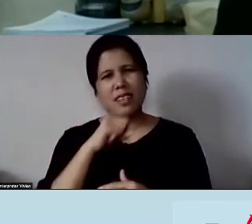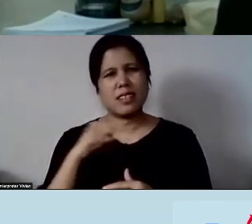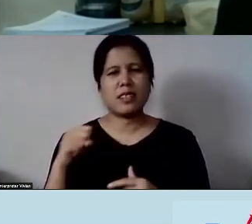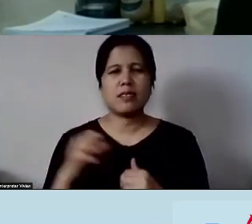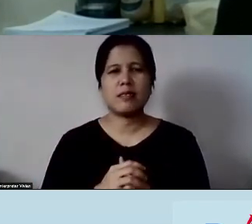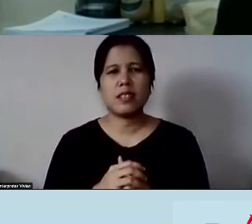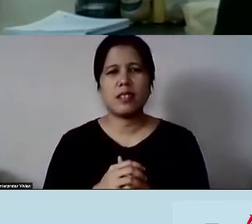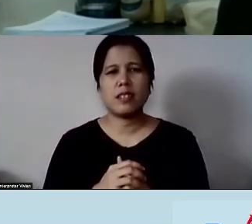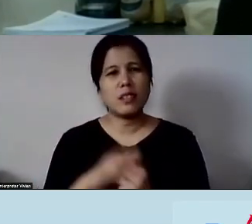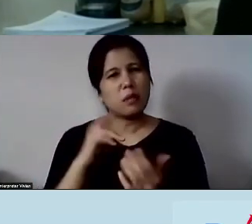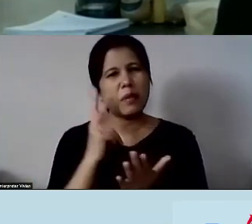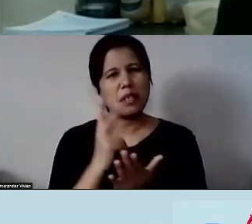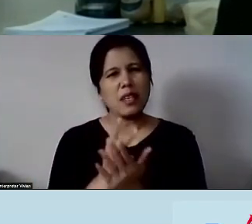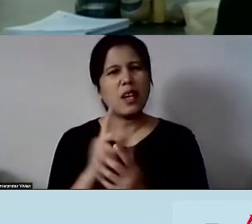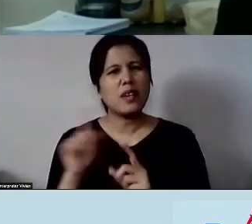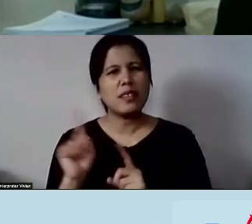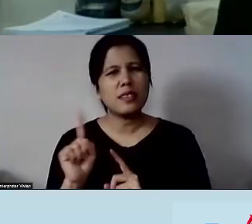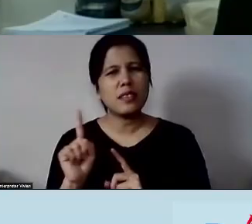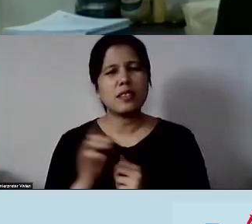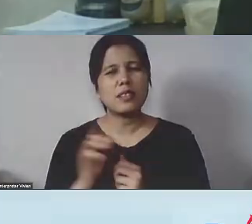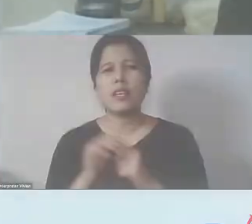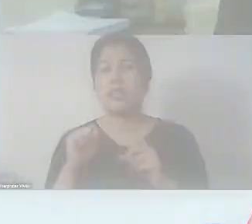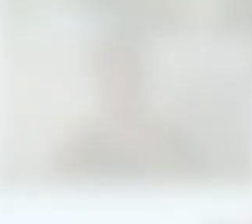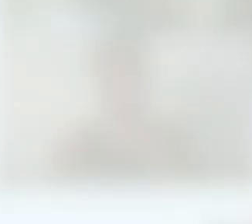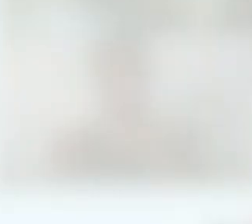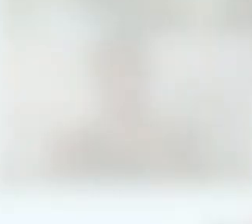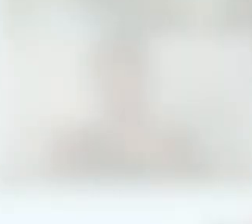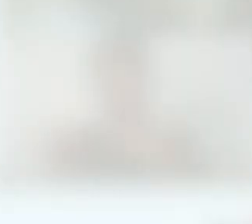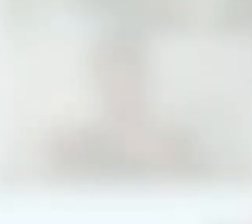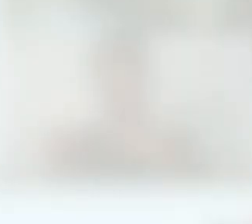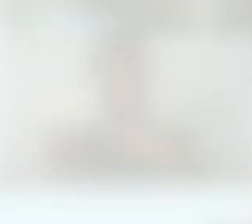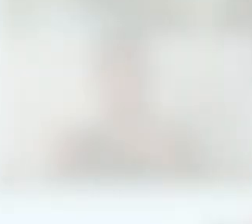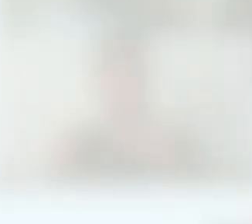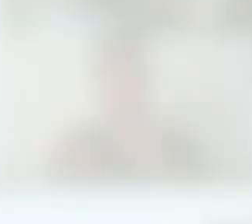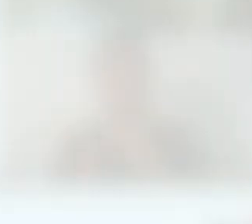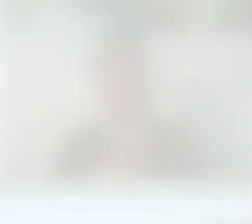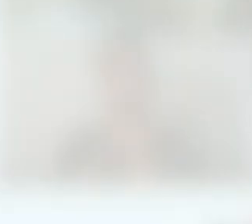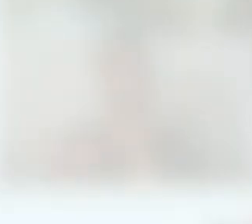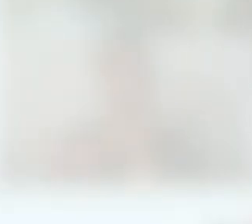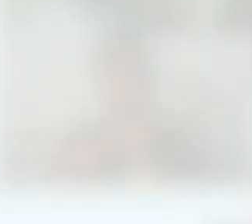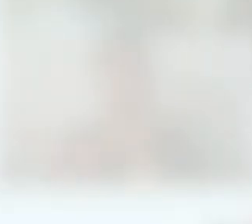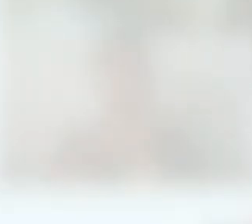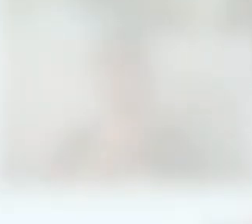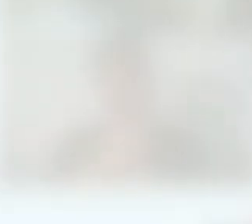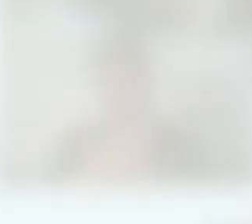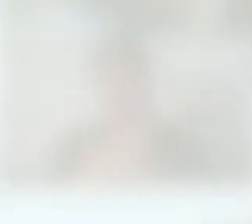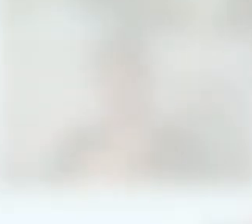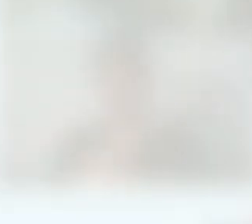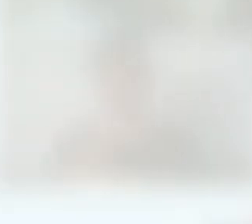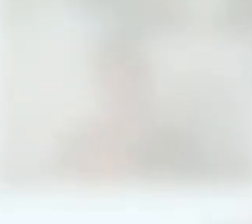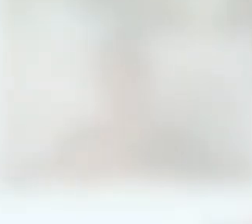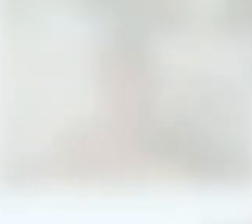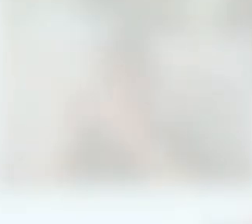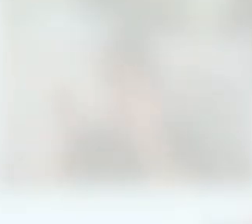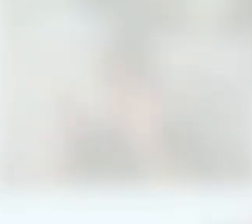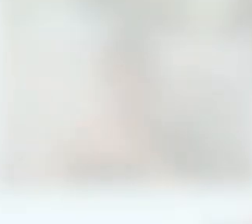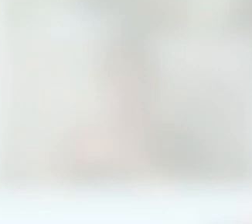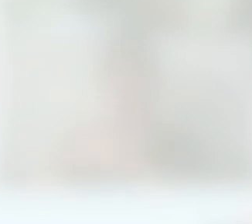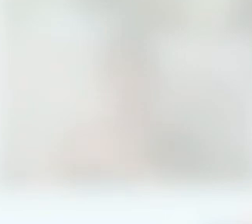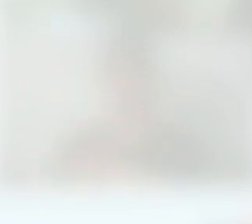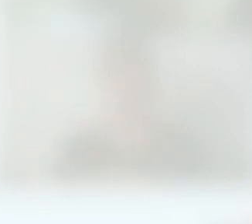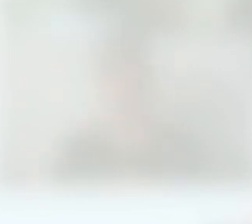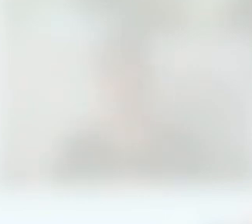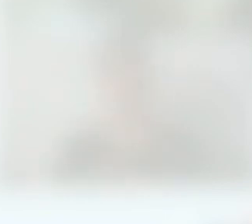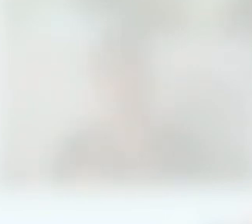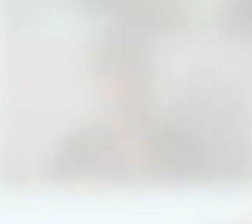sa parking, no? But when it comes to situations like that na yung disability tsaka yung manifestation and also